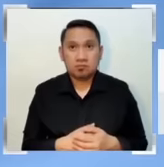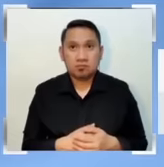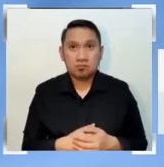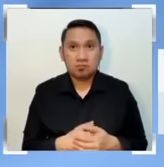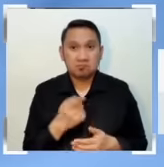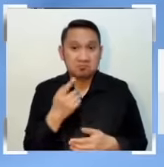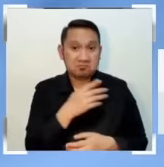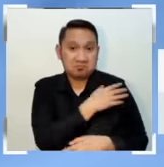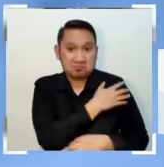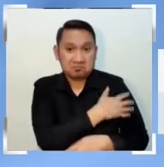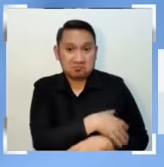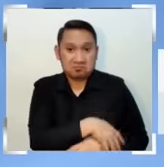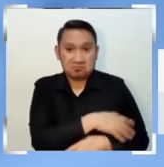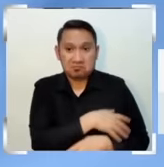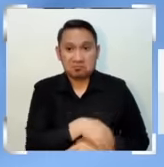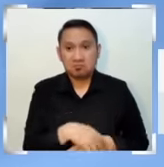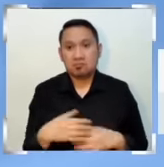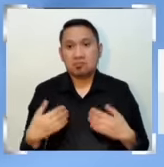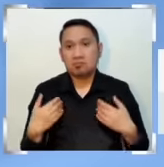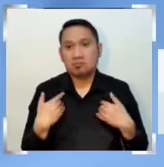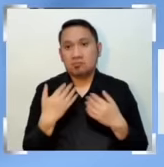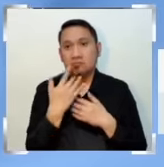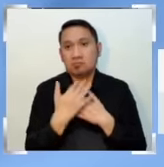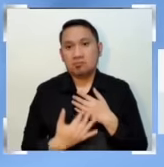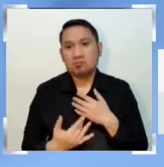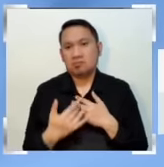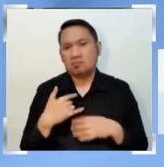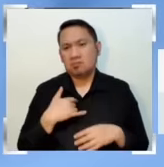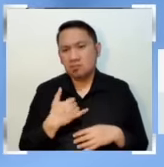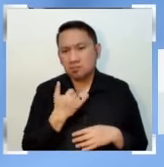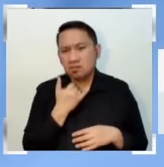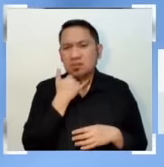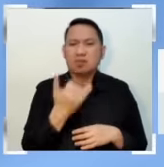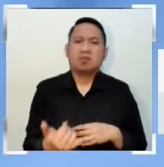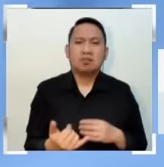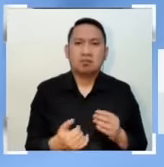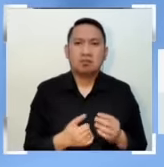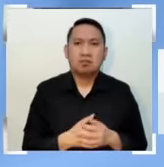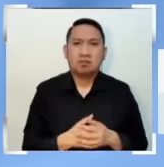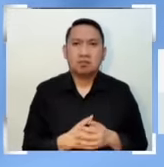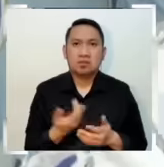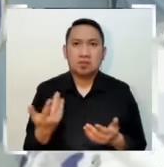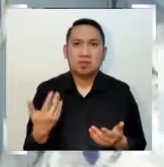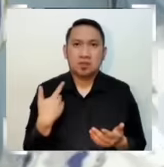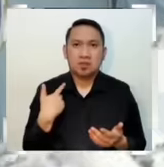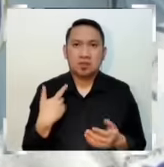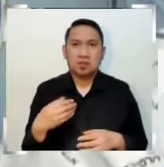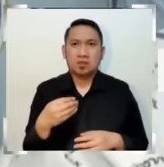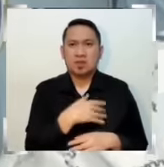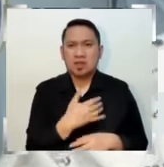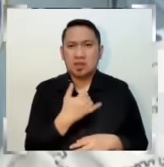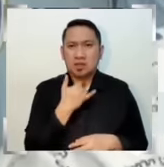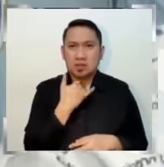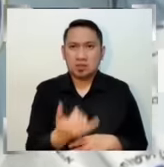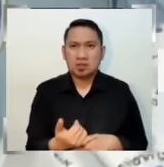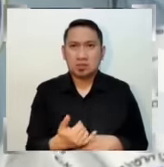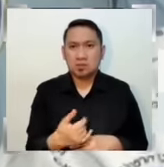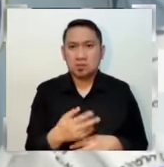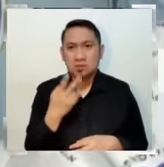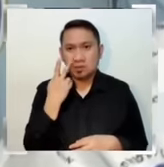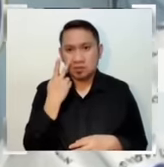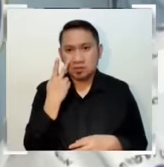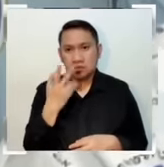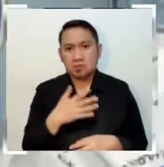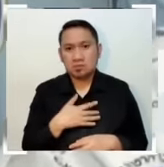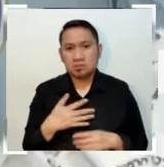pagkatama, puro dugo. Napasigaw nga ako, medyo tumilapan ako, napasigaw ako. Makita niyo yung kwarto ko, talagang